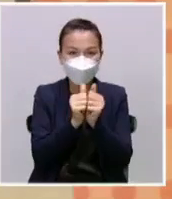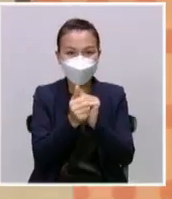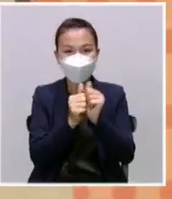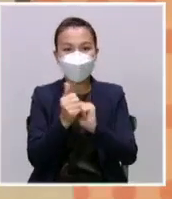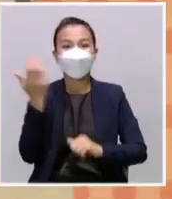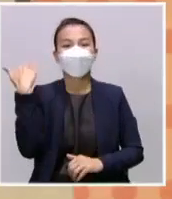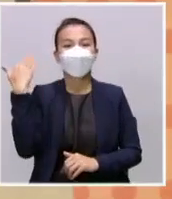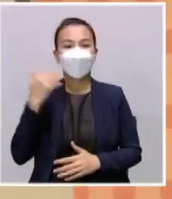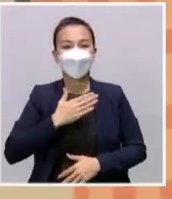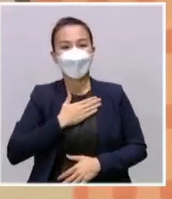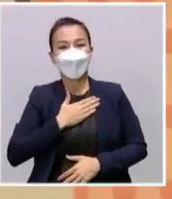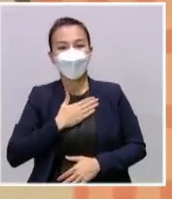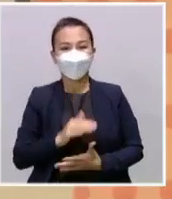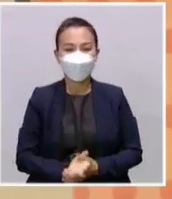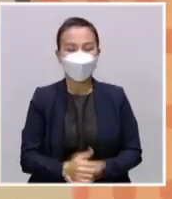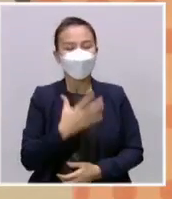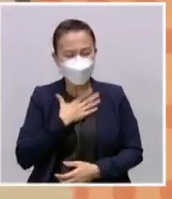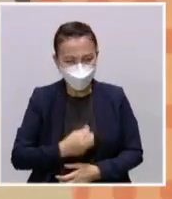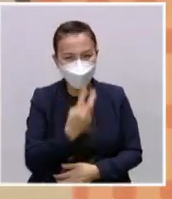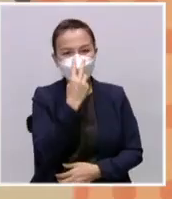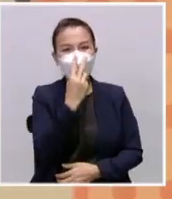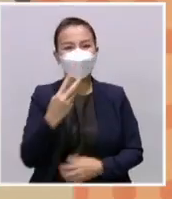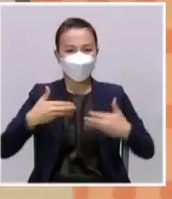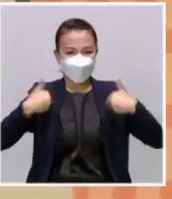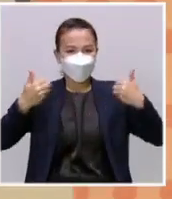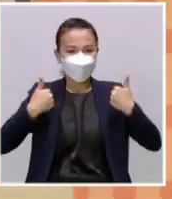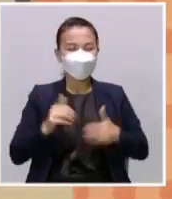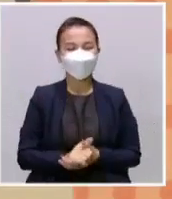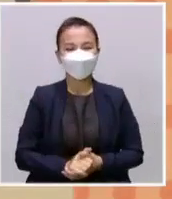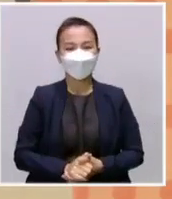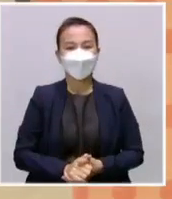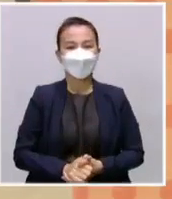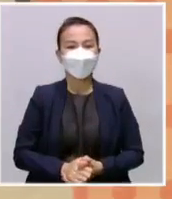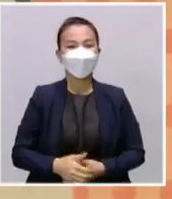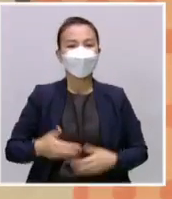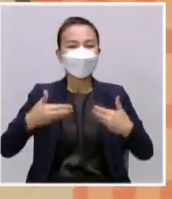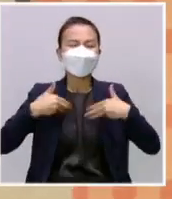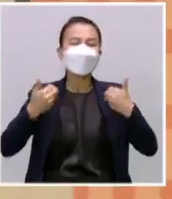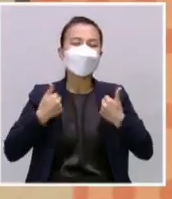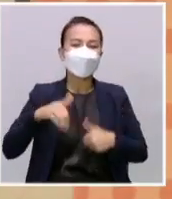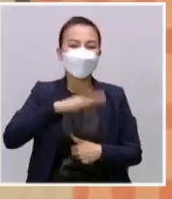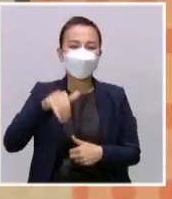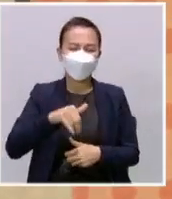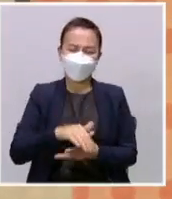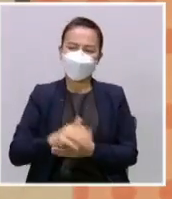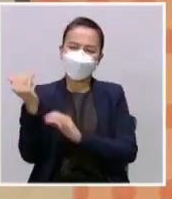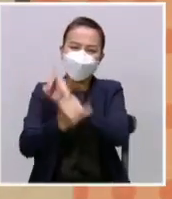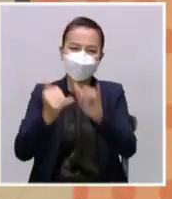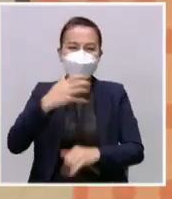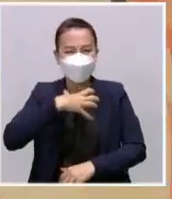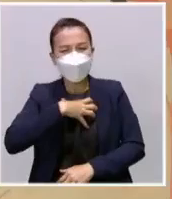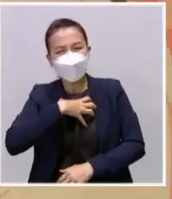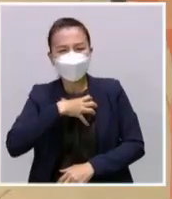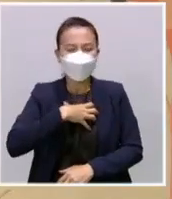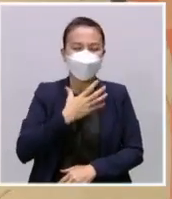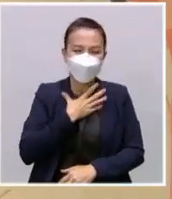เพราะว่าตัวเองก็เป็นแฟนนางงามเนาะก็สนุกค่ะดีใจที่ได้มาวันนี้ค่ะทุกคนมาด้วยแพชชั่นอ่ะทุกคนมาด้วยความที่อยากม